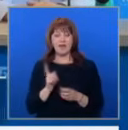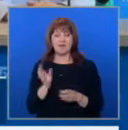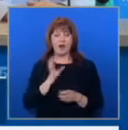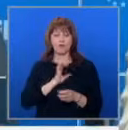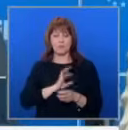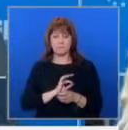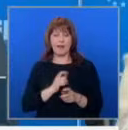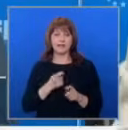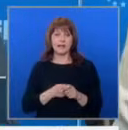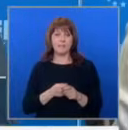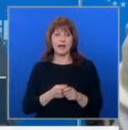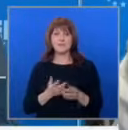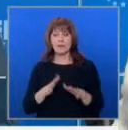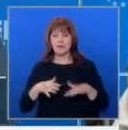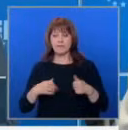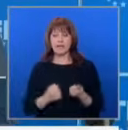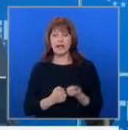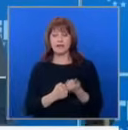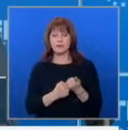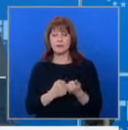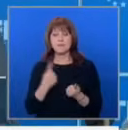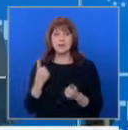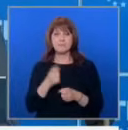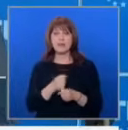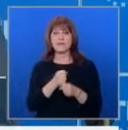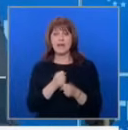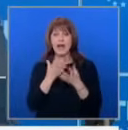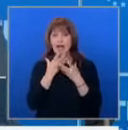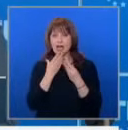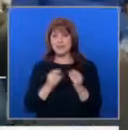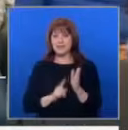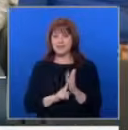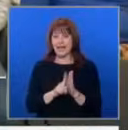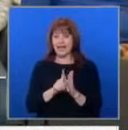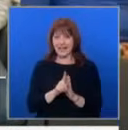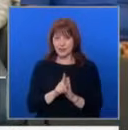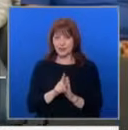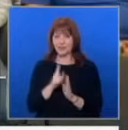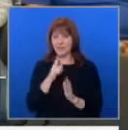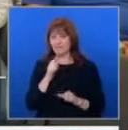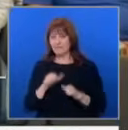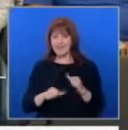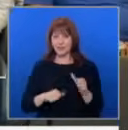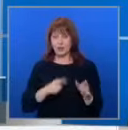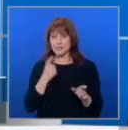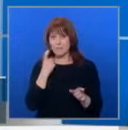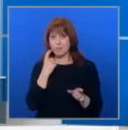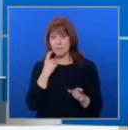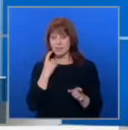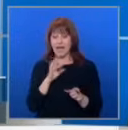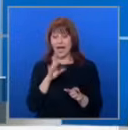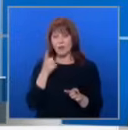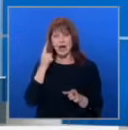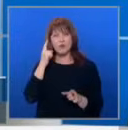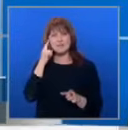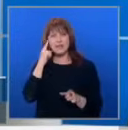към момента парламентарна подкрепа за правителство с първия мандат. Липсата на резултат от двудневните консултации разгневи Борисов. Той заяви, че ако някой